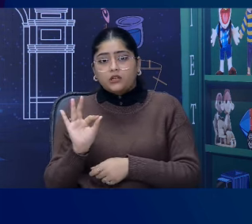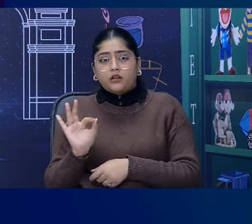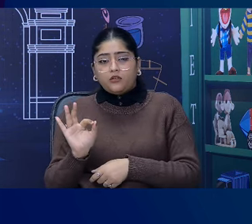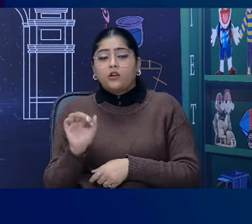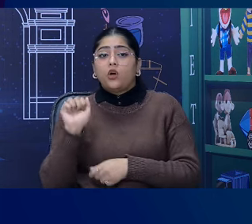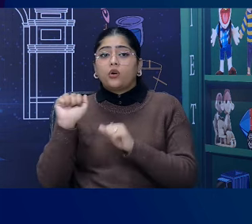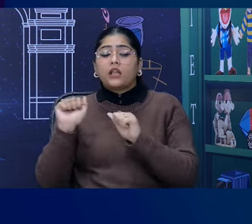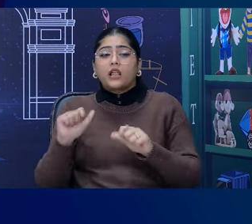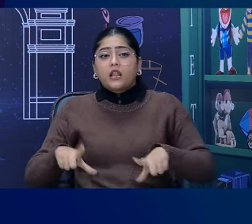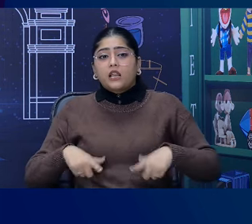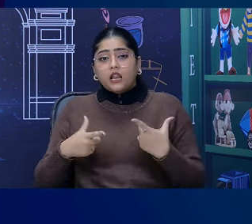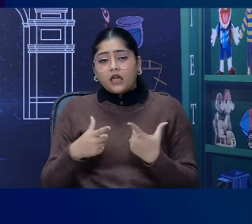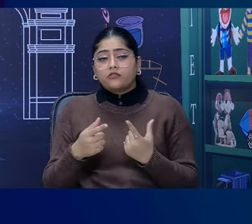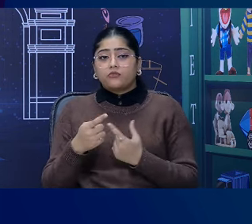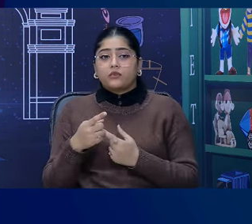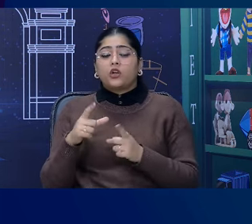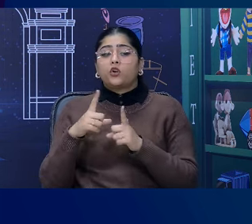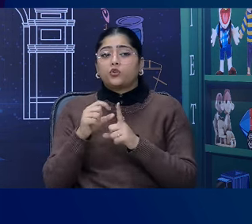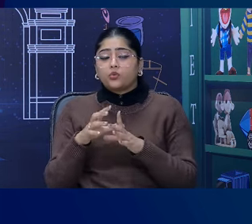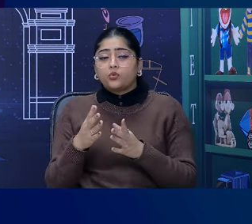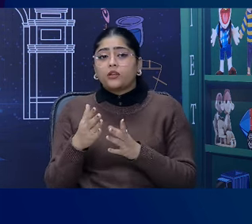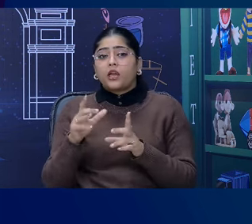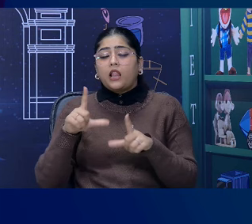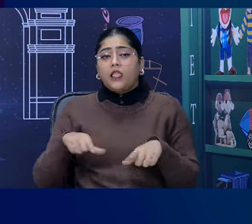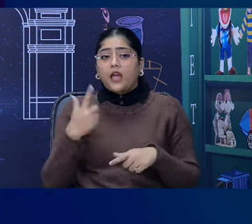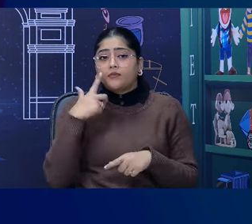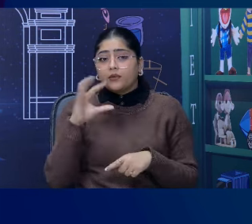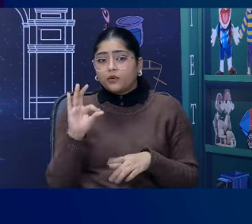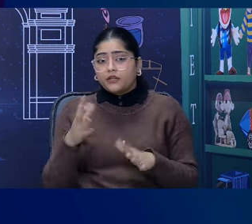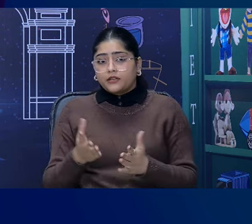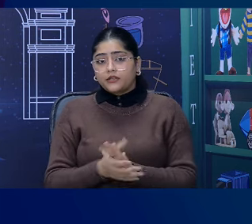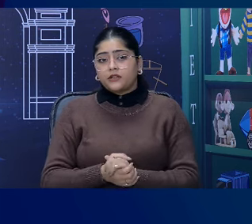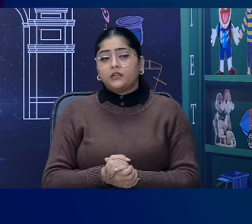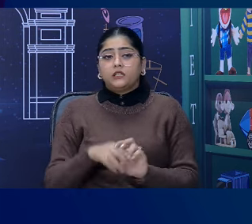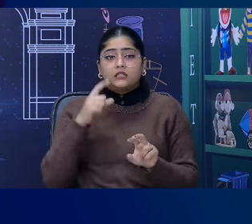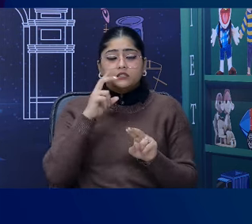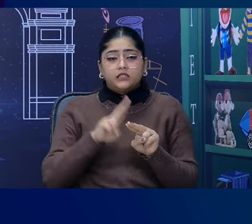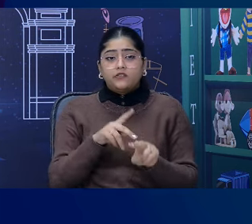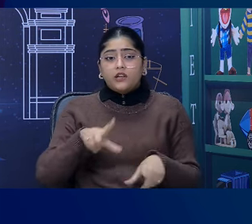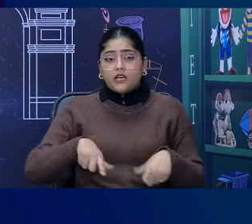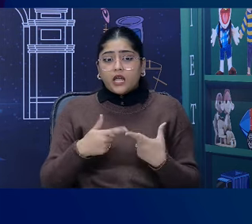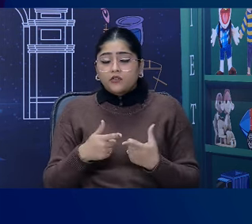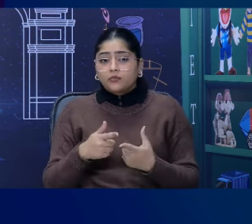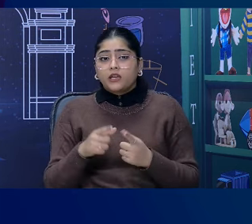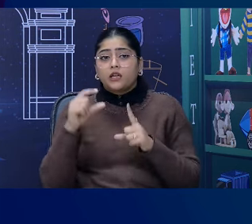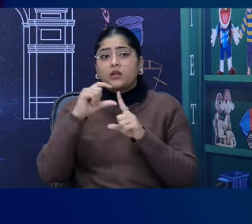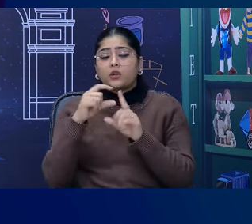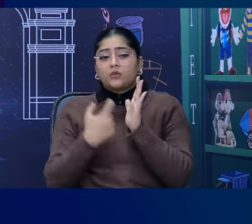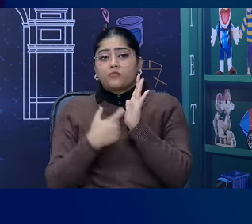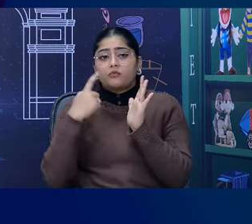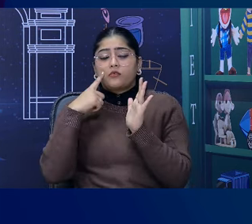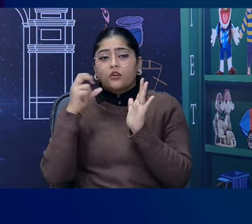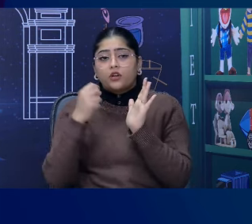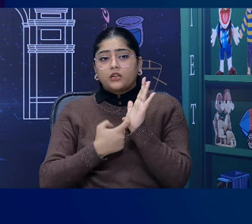करना बहुत जरूरी है कि उनके लिए इंपॉर्टेंट क्या है आप जब प्रायोरिटी इज करते हैं आधी प्रॉब्लम्स आपकी वैसे ही सॉल्व हो जाती हैं नेक्स्ट हम बात